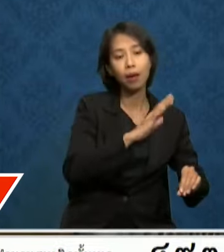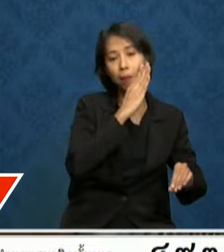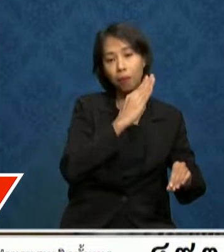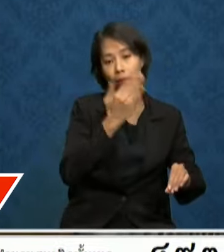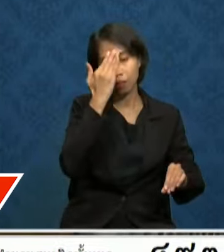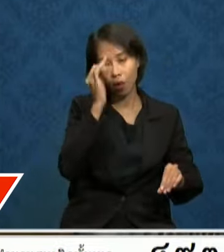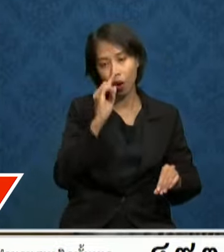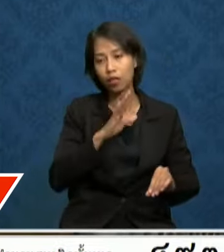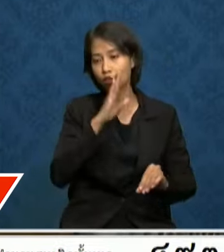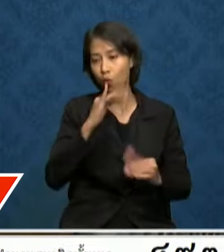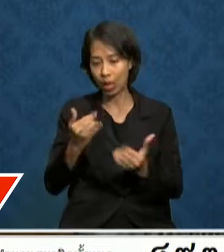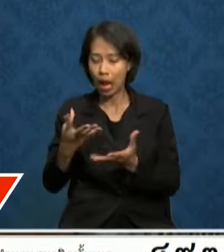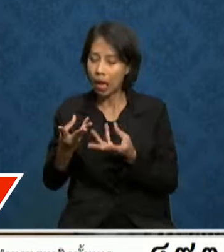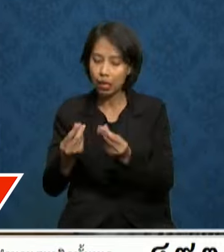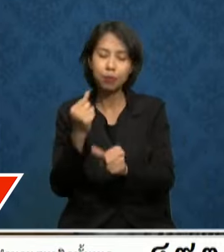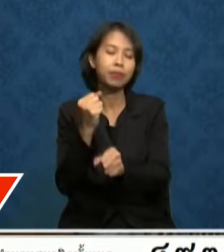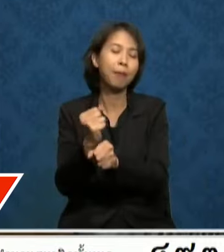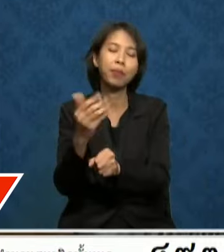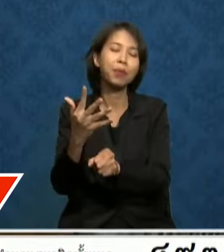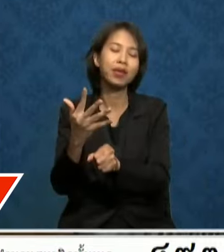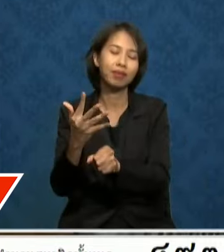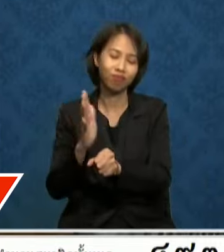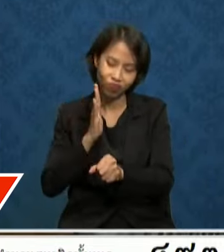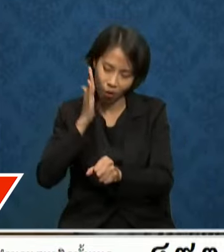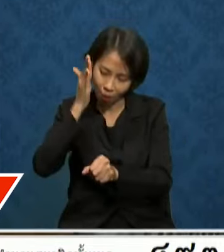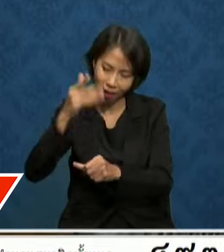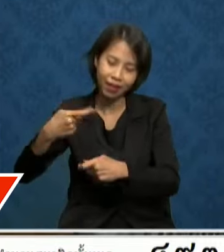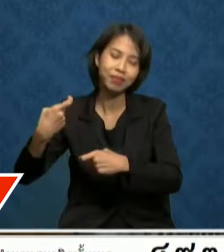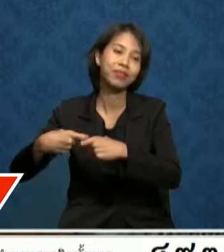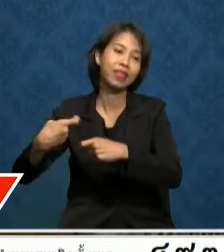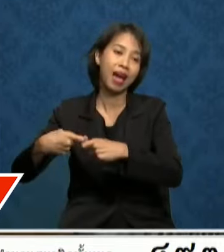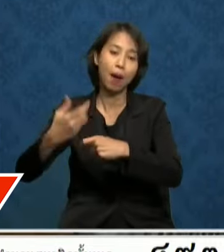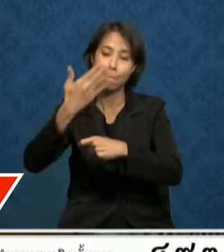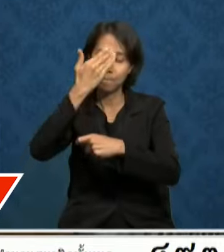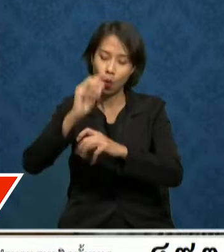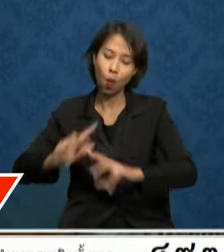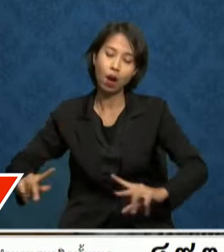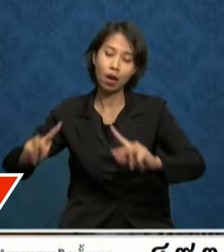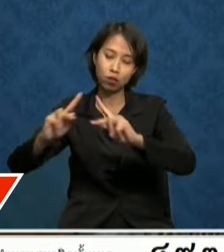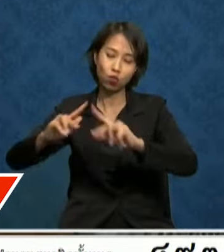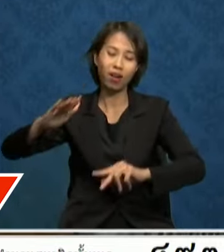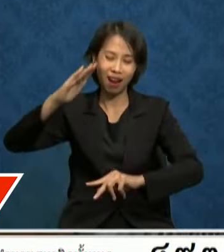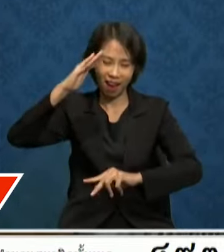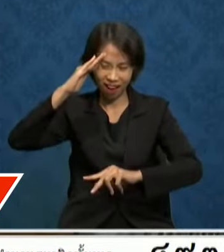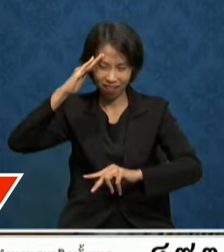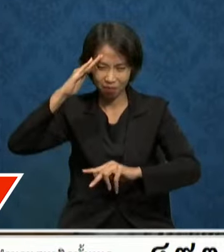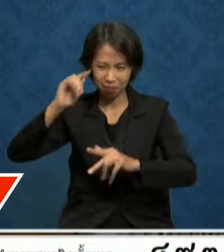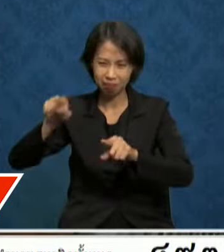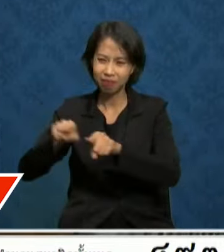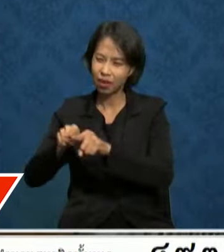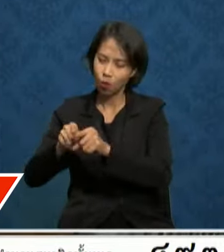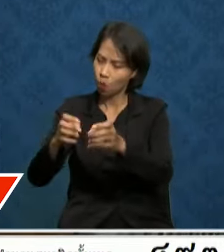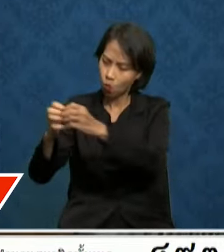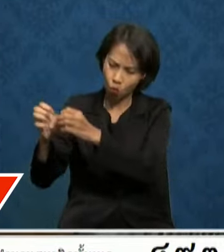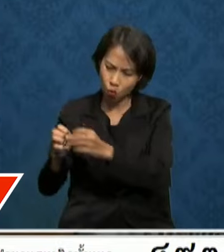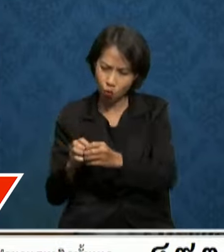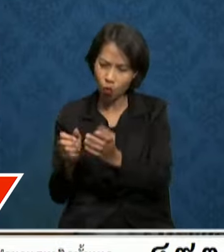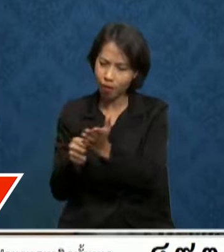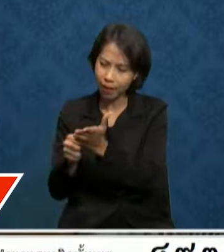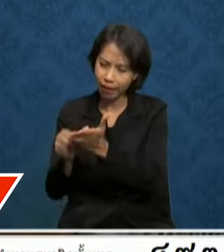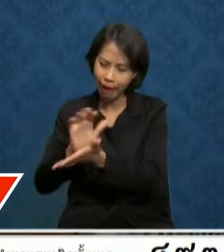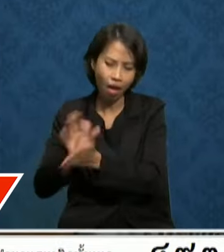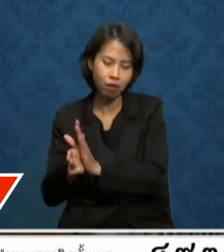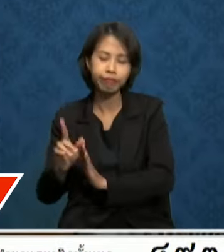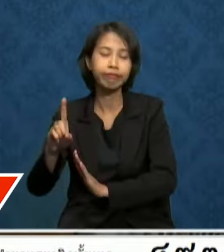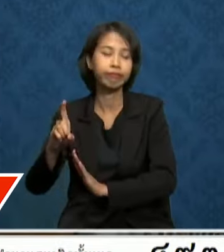งจรของความโอลเวงนี้มันก็ยากแน่นอนที่หน่วยงานอันสำคัญอย่างกระทรวงกลาโหมจะหลุดพ้นจากความโอลหม่านทั้งหมดแล้วมันก็จะ